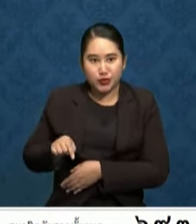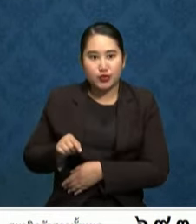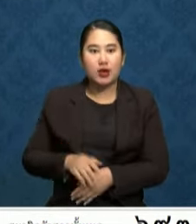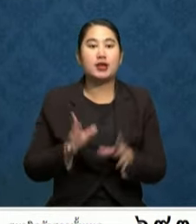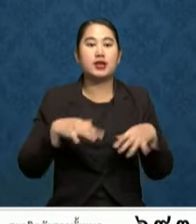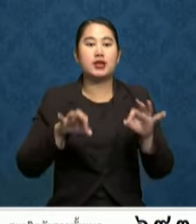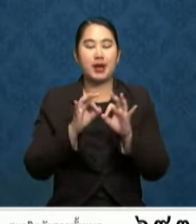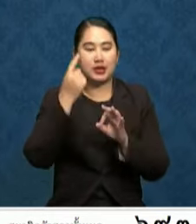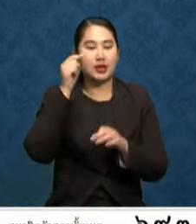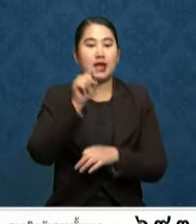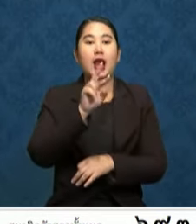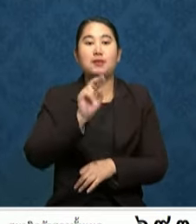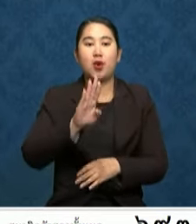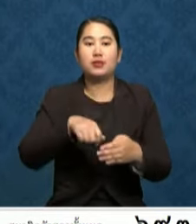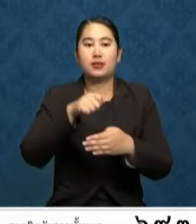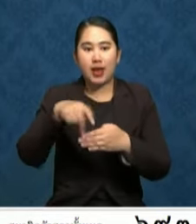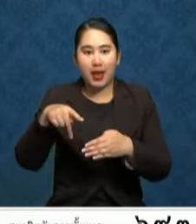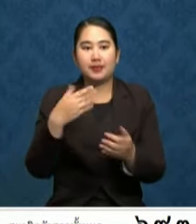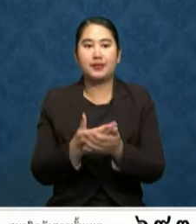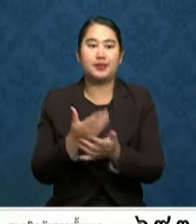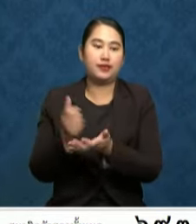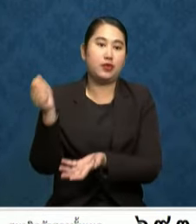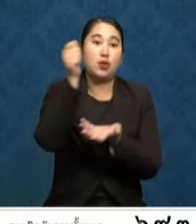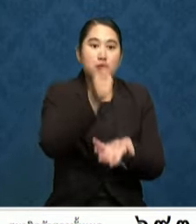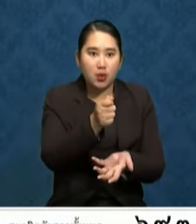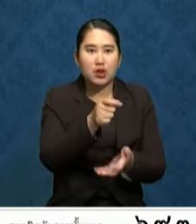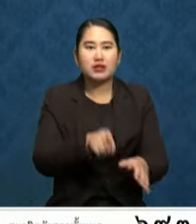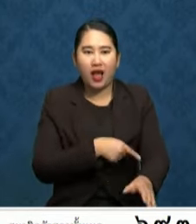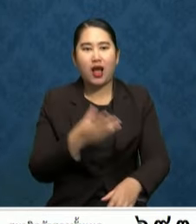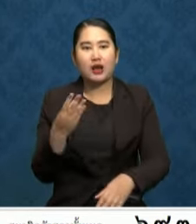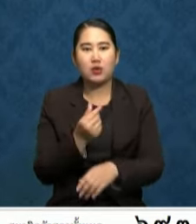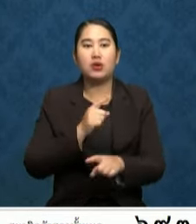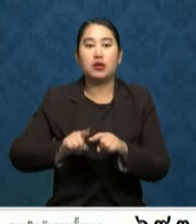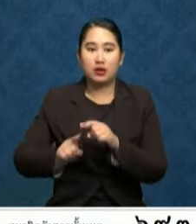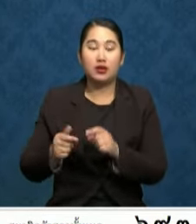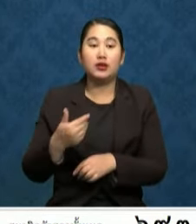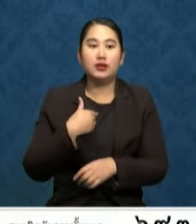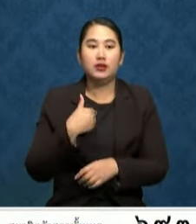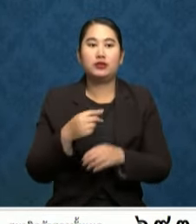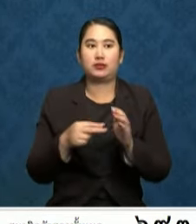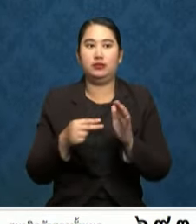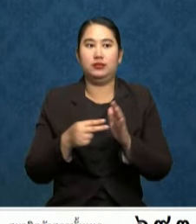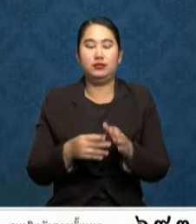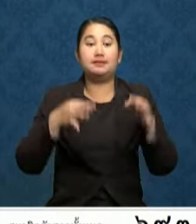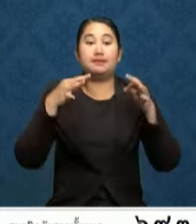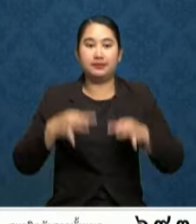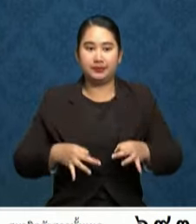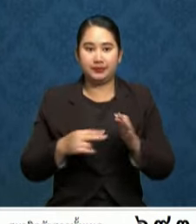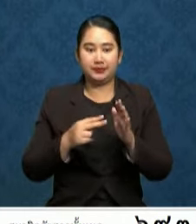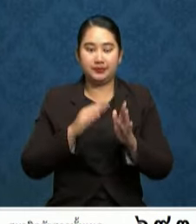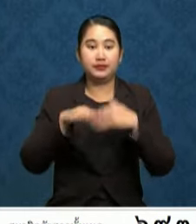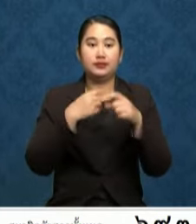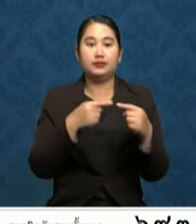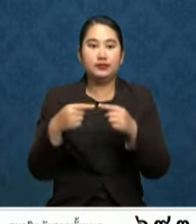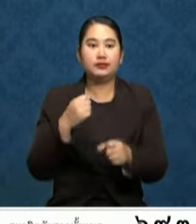ถึงความพร้อมของระบบคำนึงถึงงบประมาณที่เราได้รับการอนุมัติช้าหรือเร็วต่างๆลนี้เป็นองค์ประกอบของการตัดสินใจว่าเราควรจะไปอย่างไร